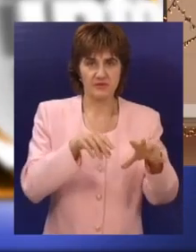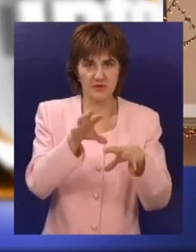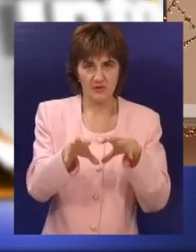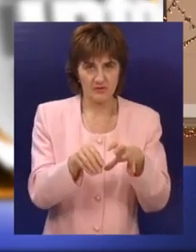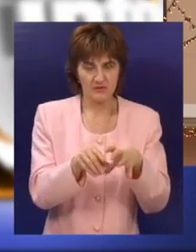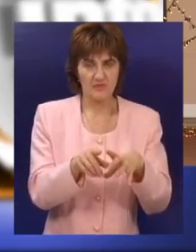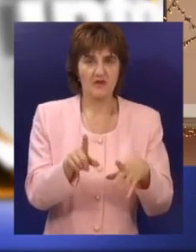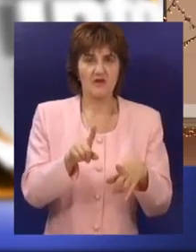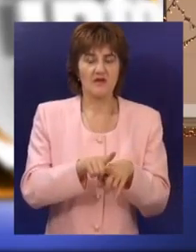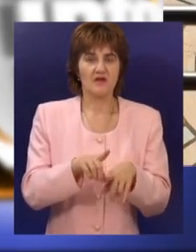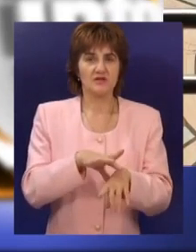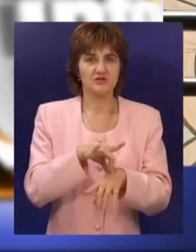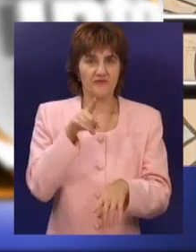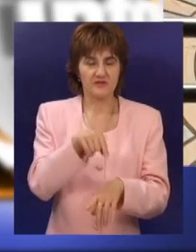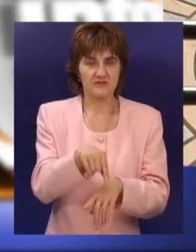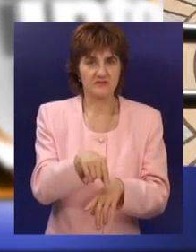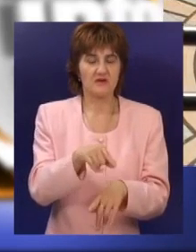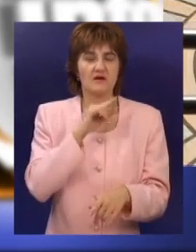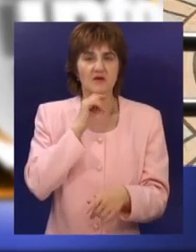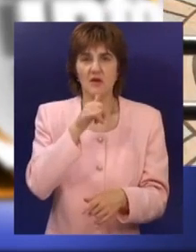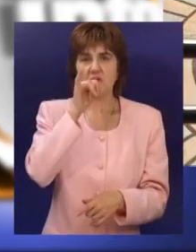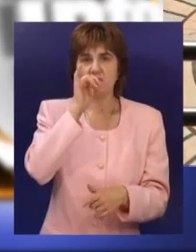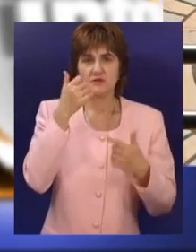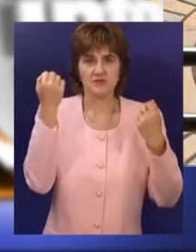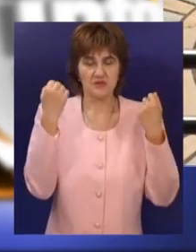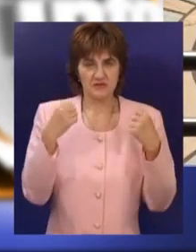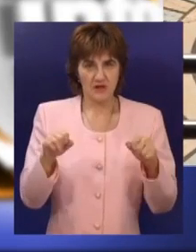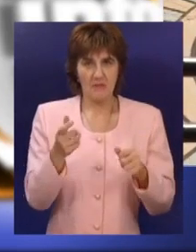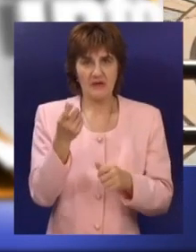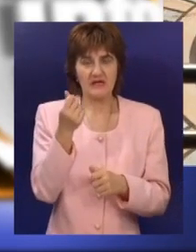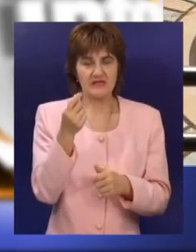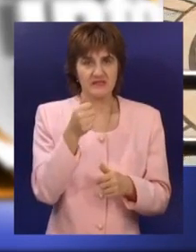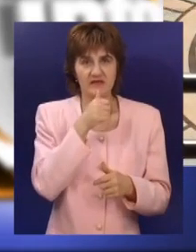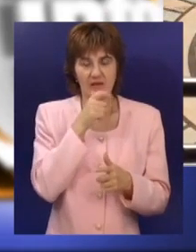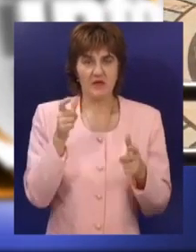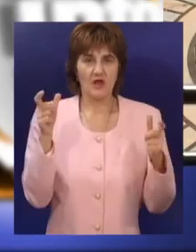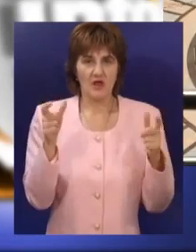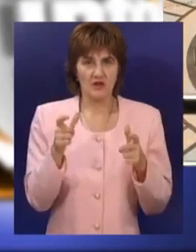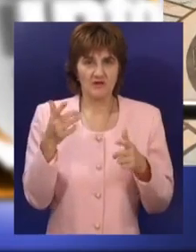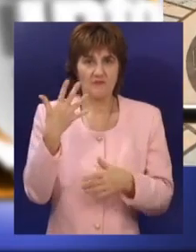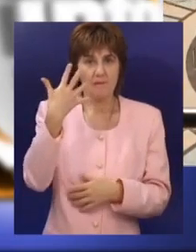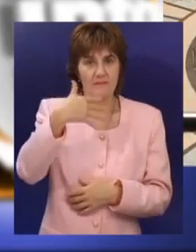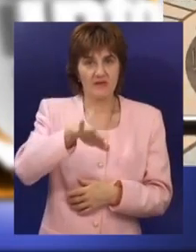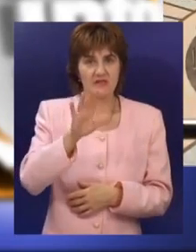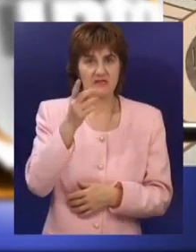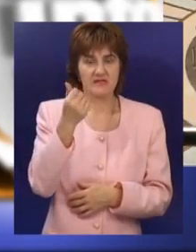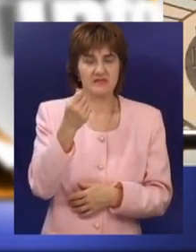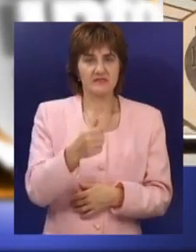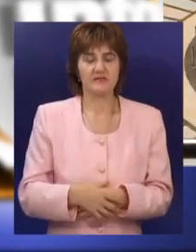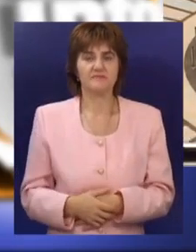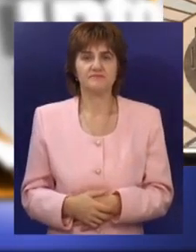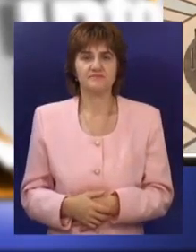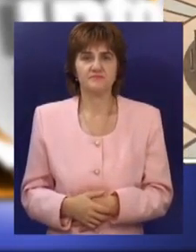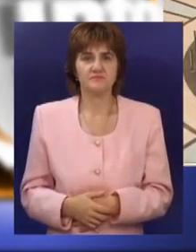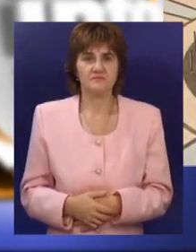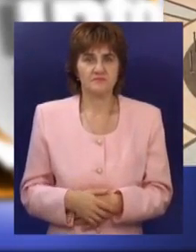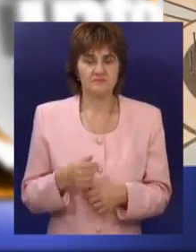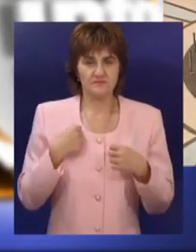sa internacionalnim jelima, a piće se služi u neograničenim količinama. Cena dobrog provoda za ovo veče je 5000